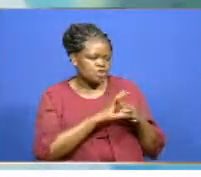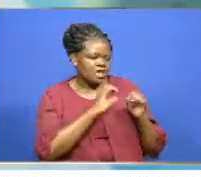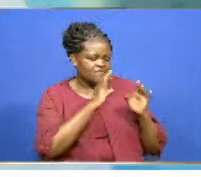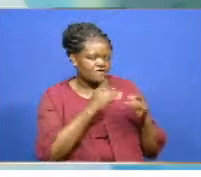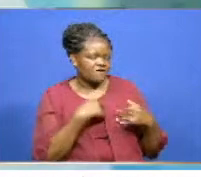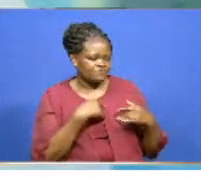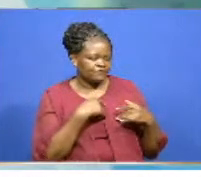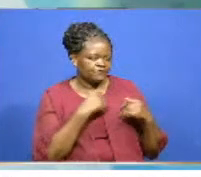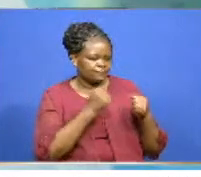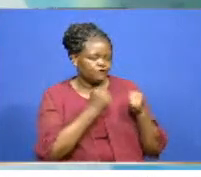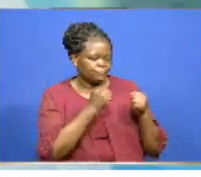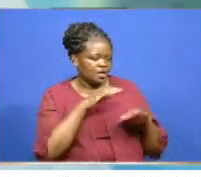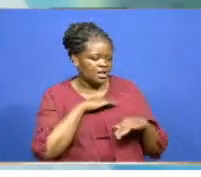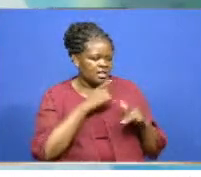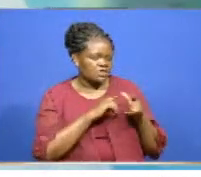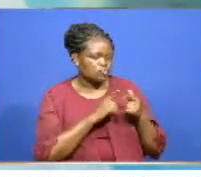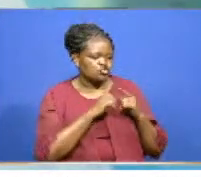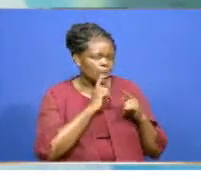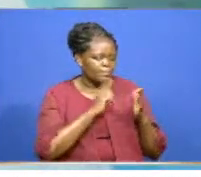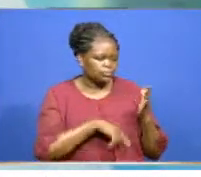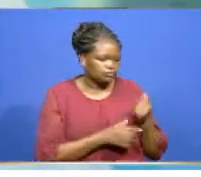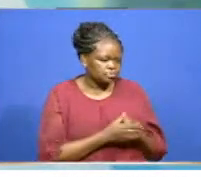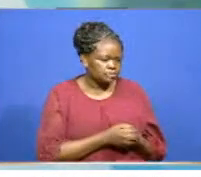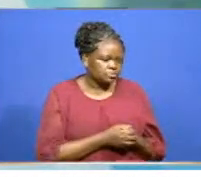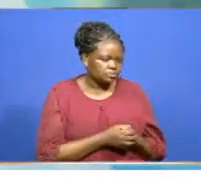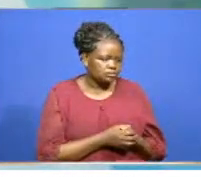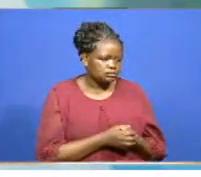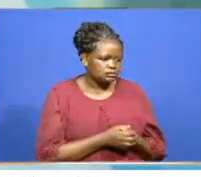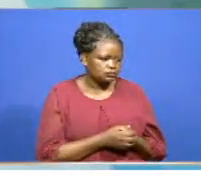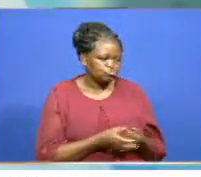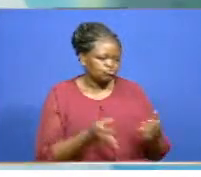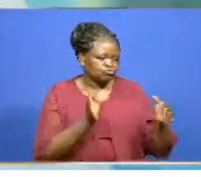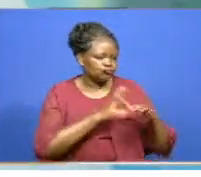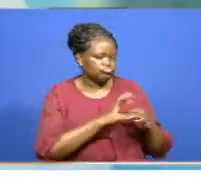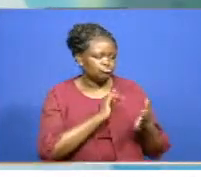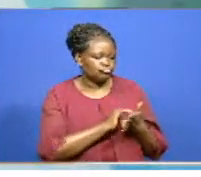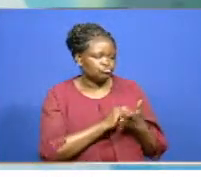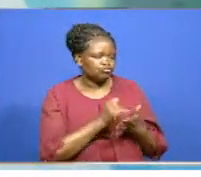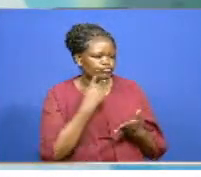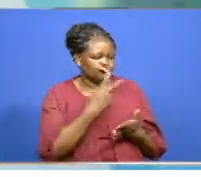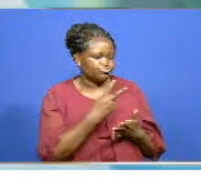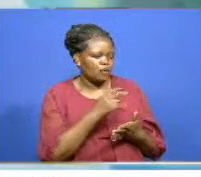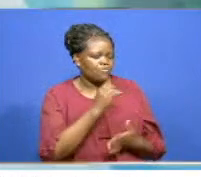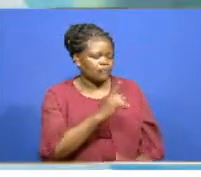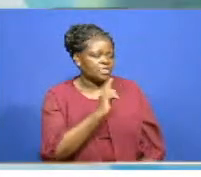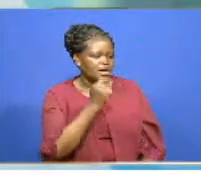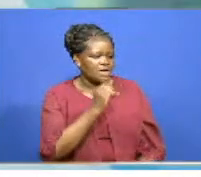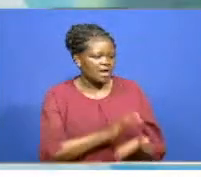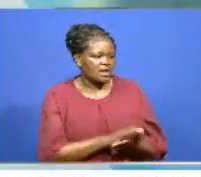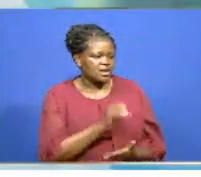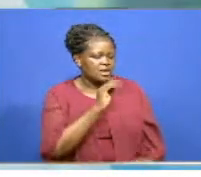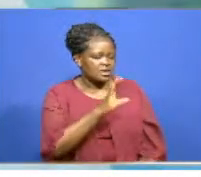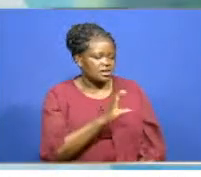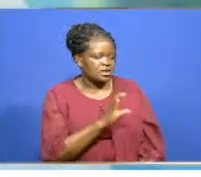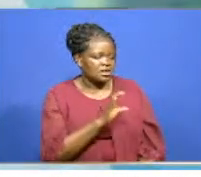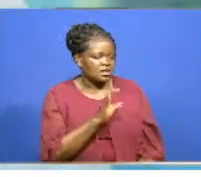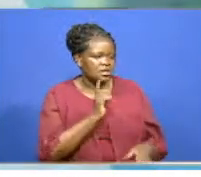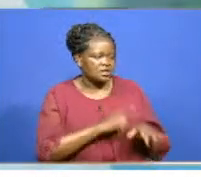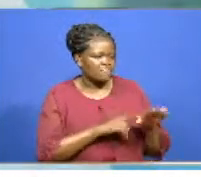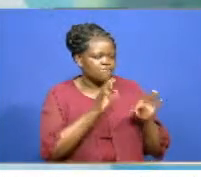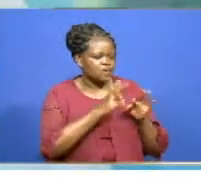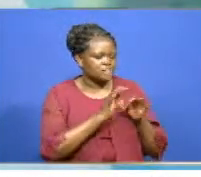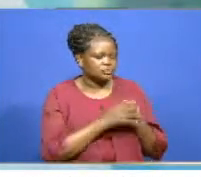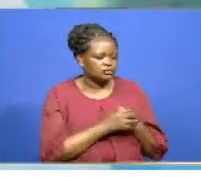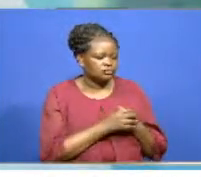ile nguvu ya kutosha, na ningependa tuzungumze kuhusiana na miungano ambayo sasa hivi tumeshuhudia Ford Kenya na ANC katika chaguzi hizi